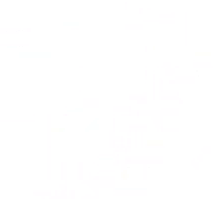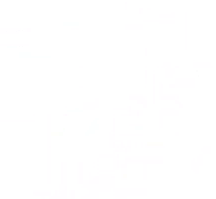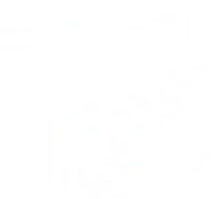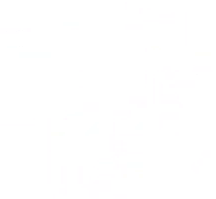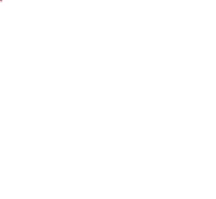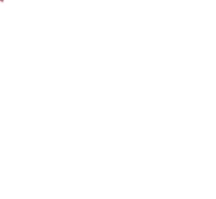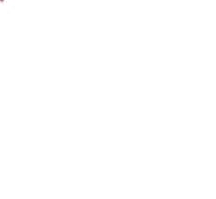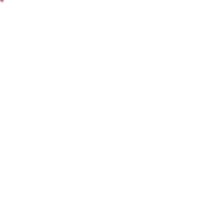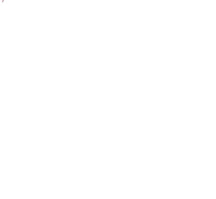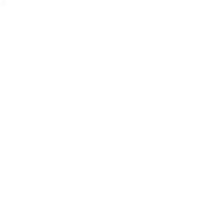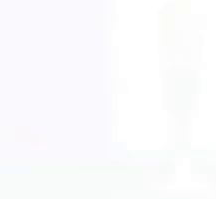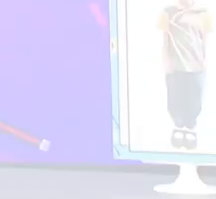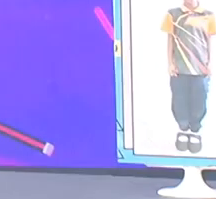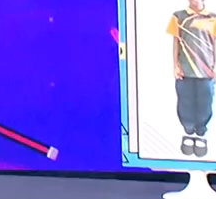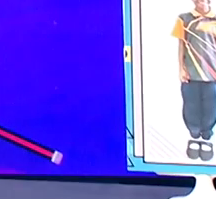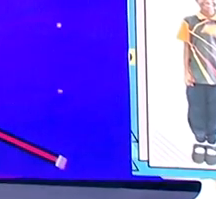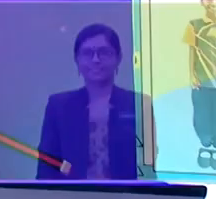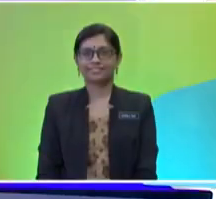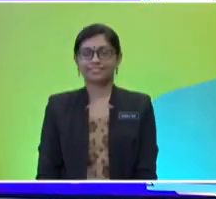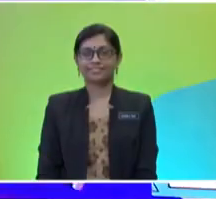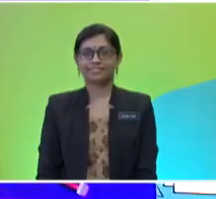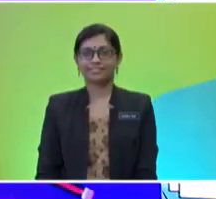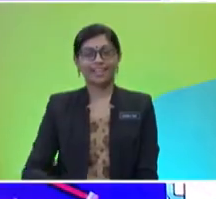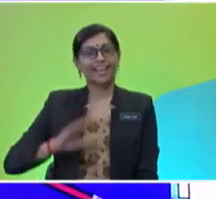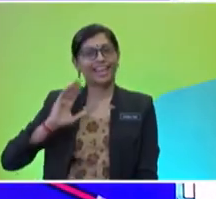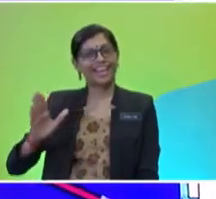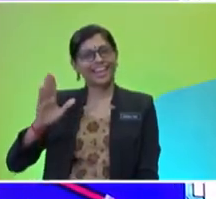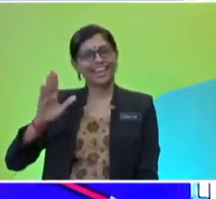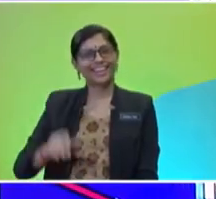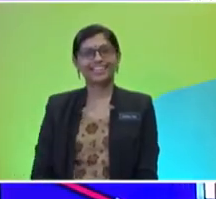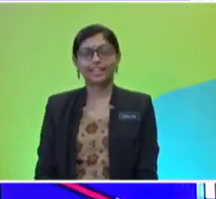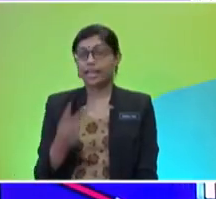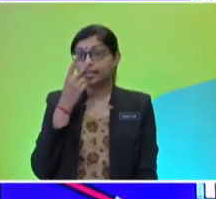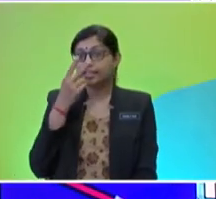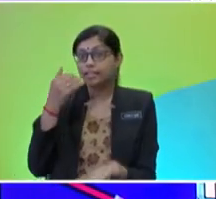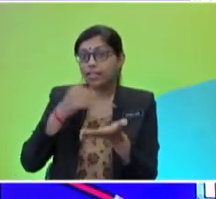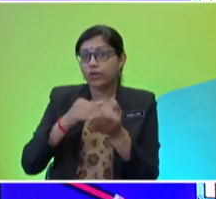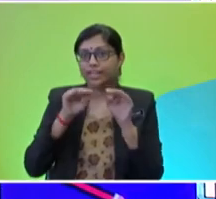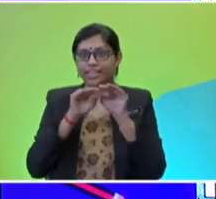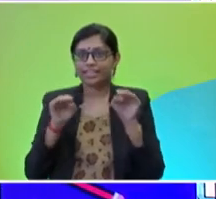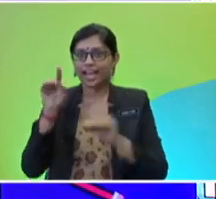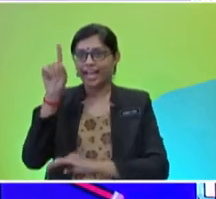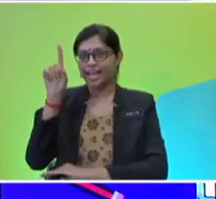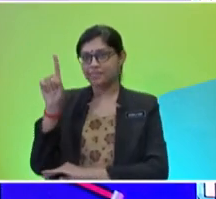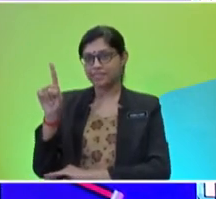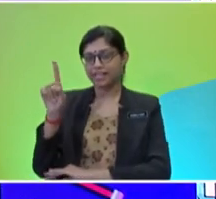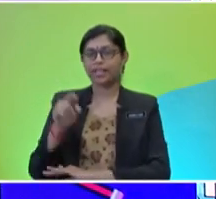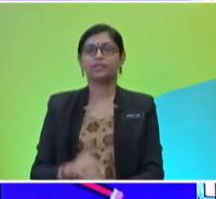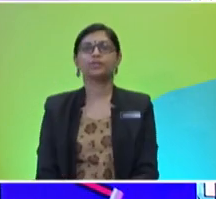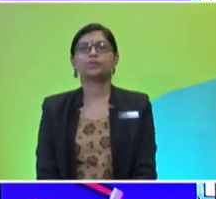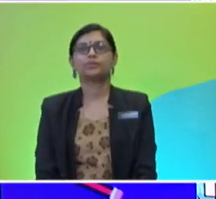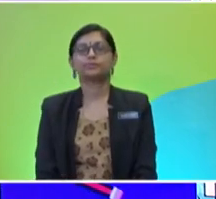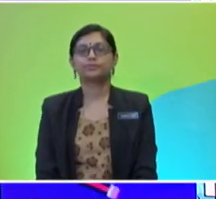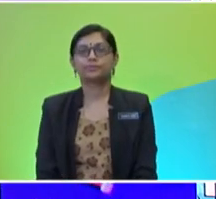TV KPM. Alright, masih lagi menyaksikan tahap satu bersama dengan saya Abang Akmal dan juga Cikgu Zaliha